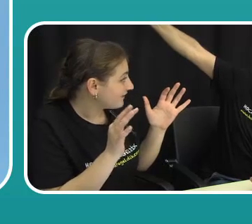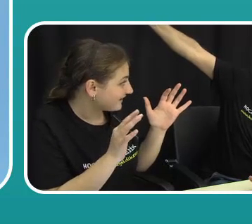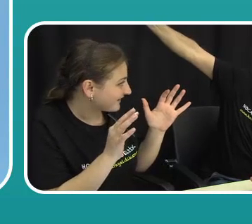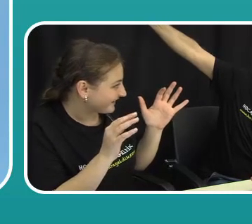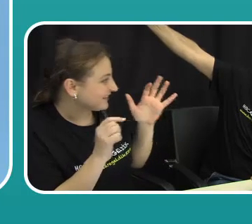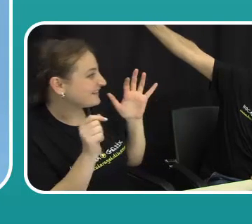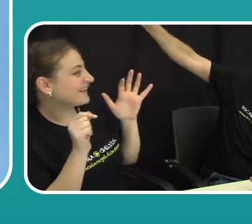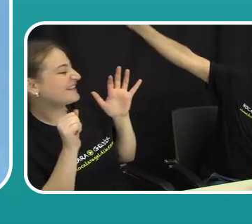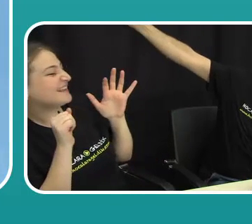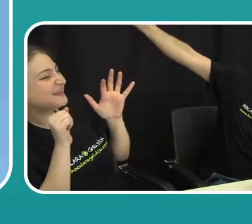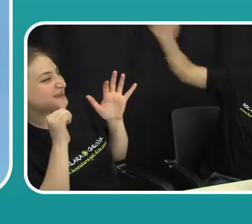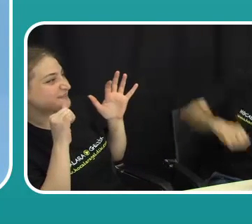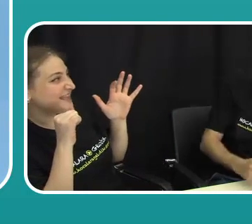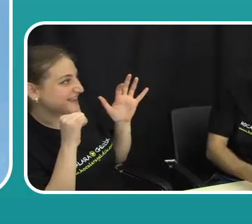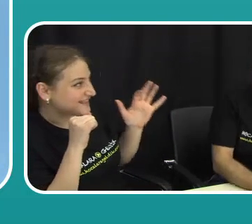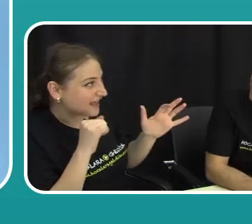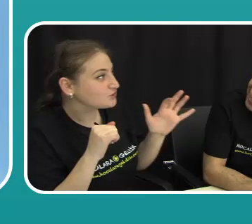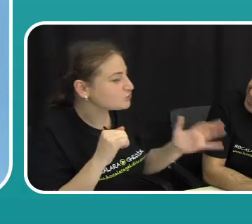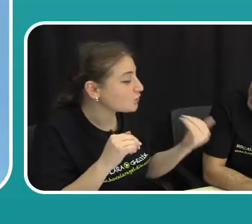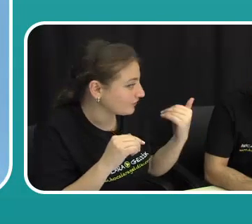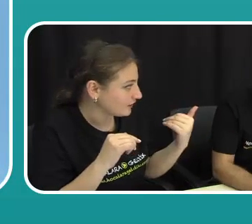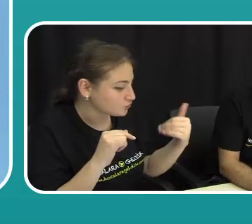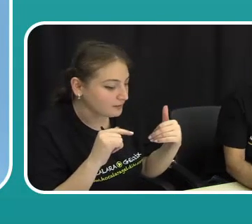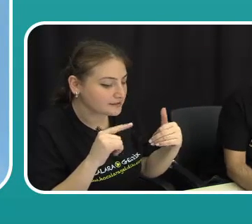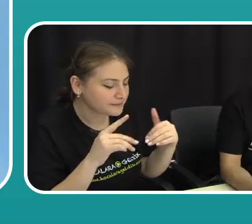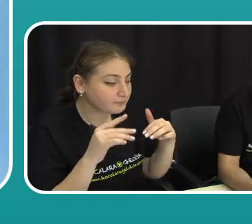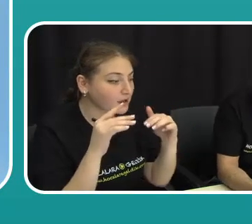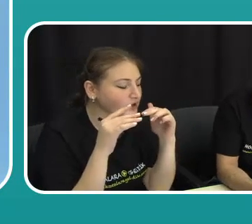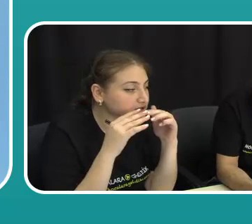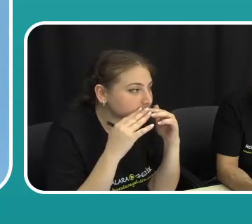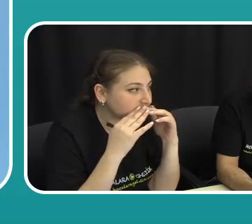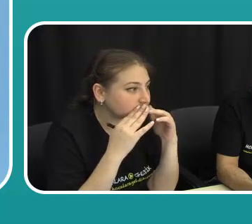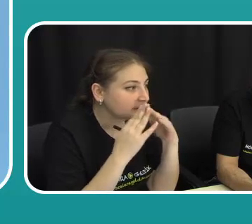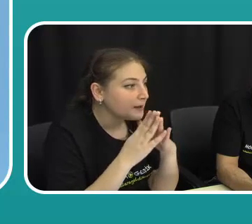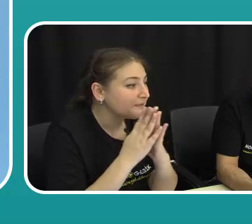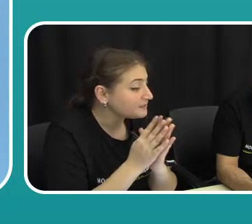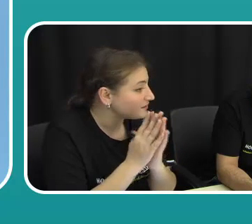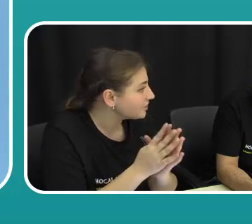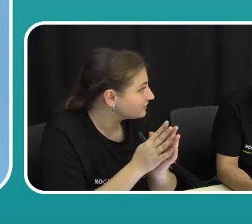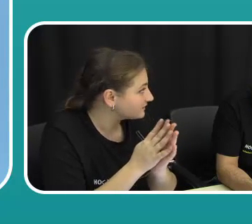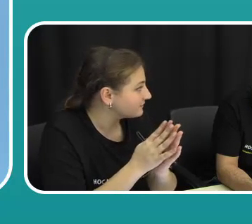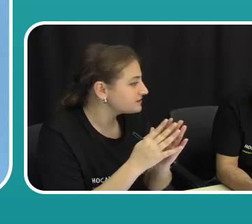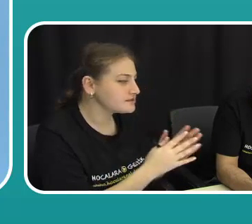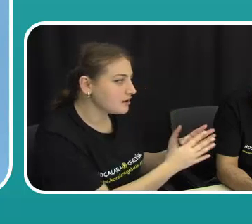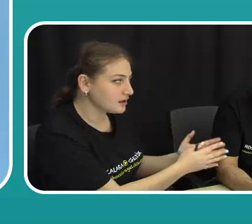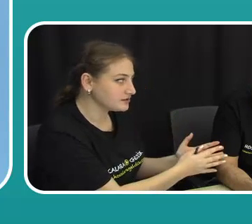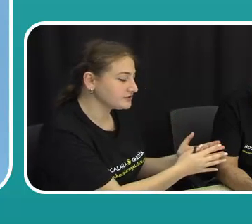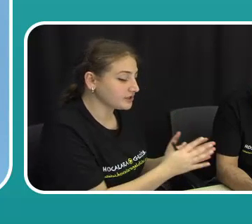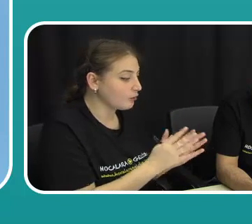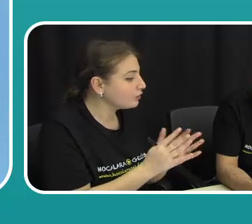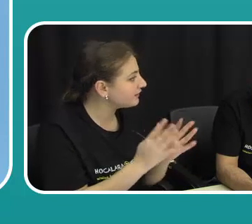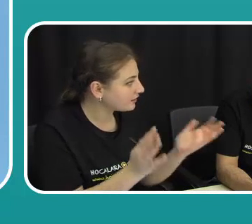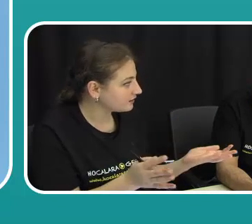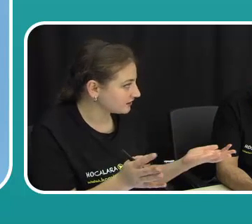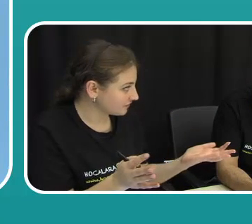Kapuçino keyfi tak gibi değil de şu yönden düşünebilirsin şimdi betimleyici anlatımda sizin anlattığınız